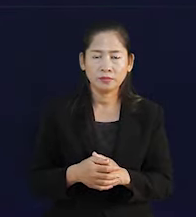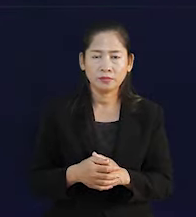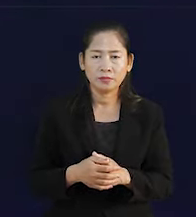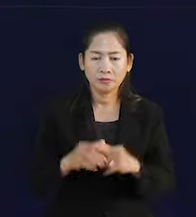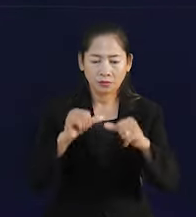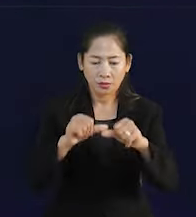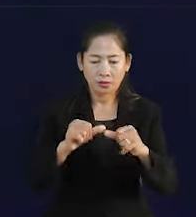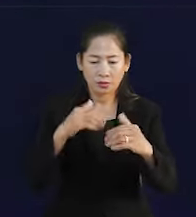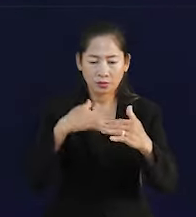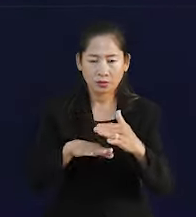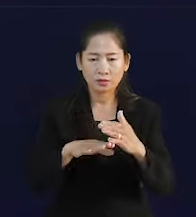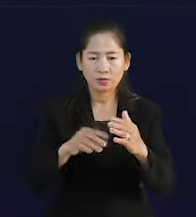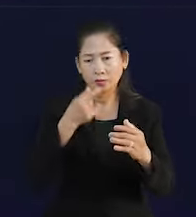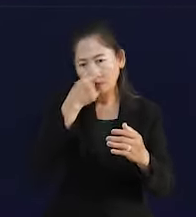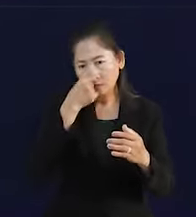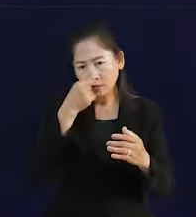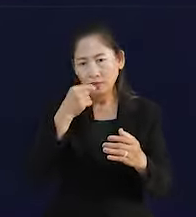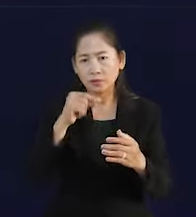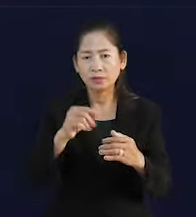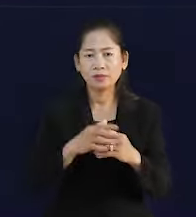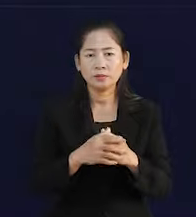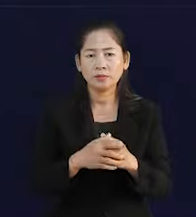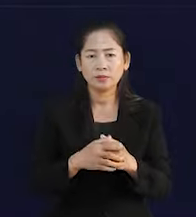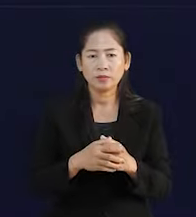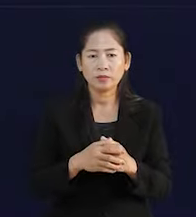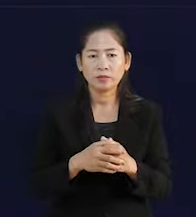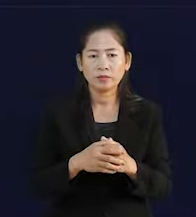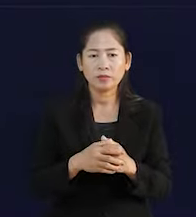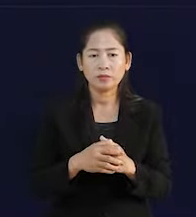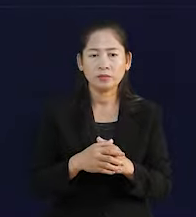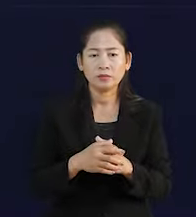បន្តចូលដល់អីបើបន្តពីចំមុះមកគឺចូលដល់អី